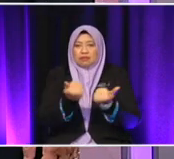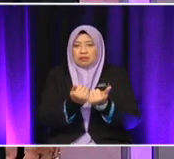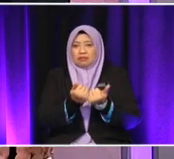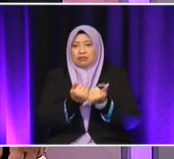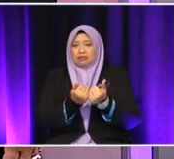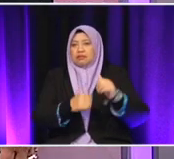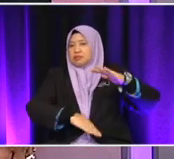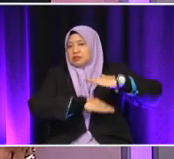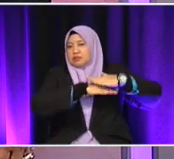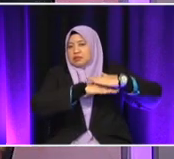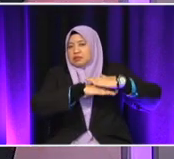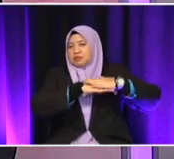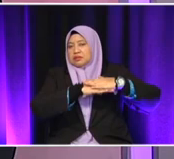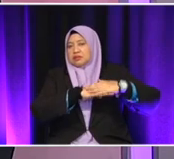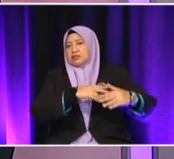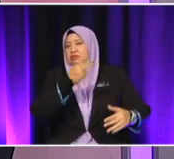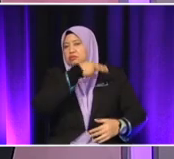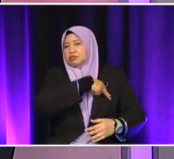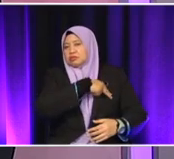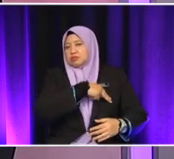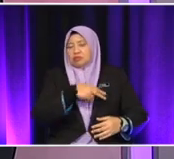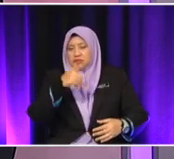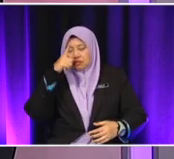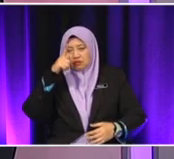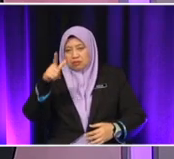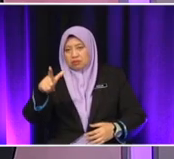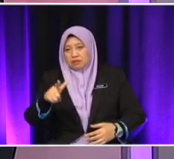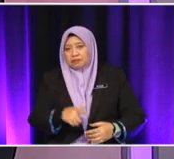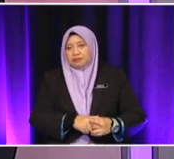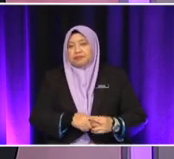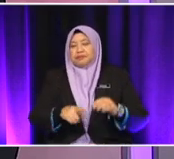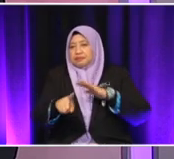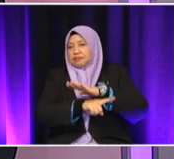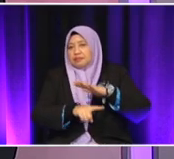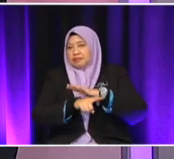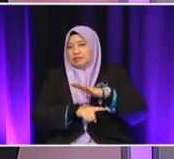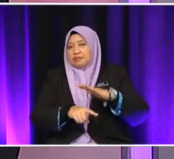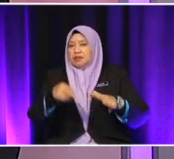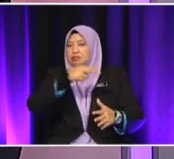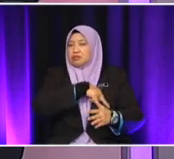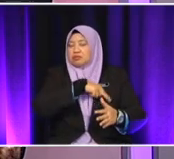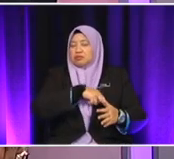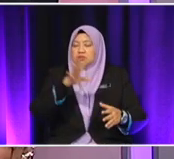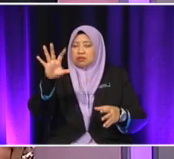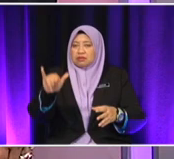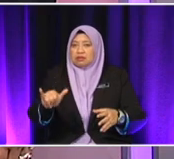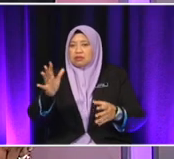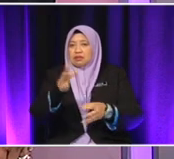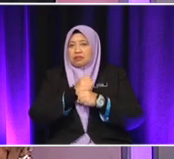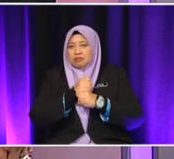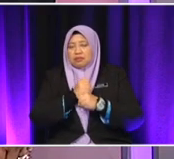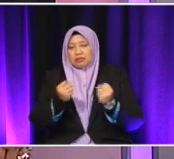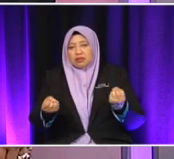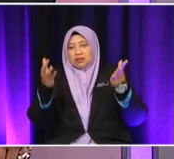memaksimumkan keuntungan dia akan lihat berdasarkan untung Apakah untung yang dia dapat itu banyak ataupun